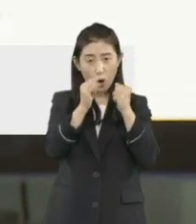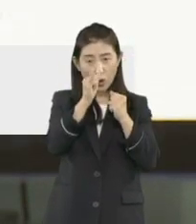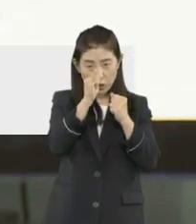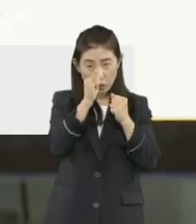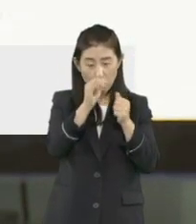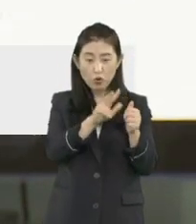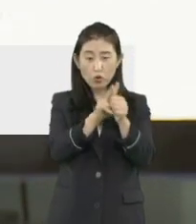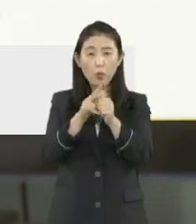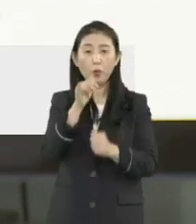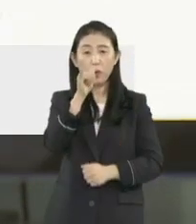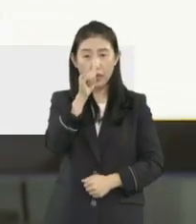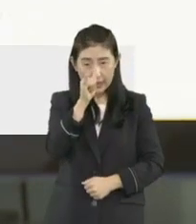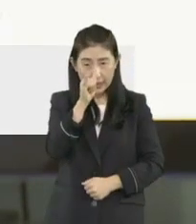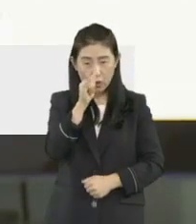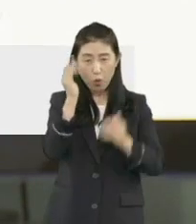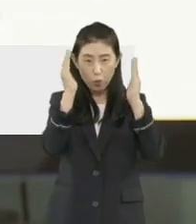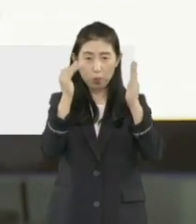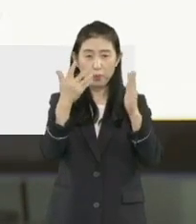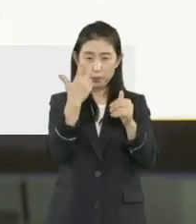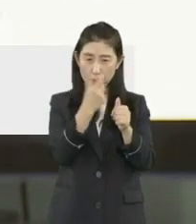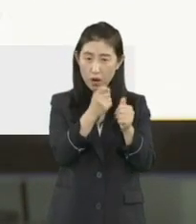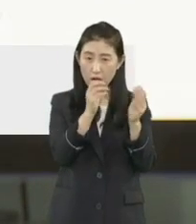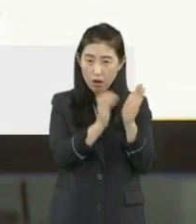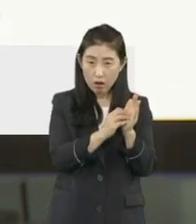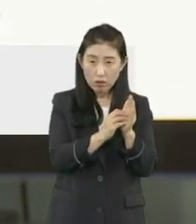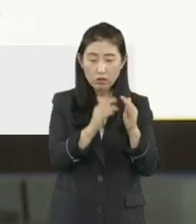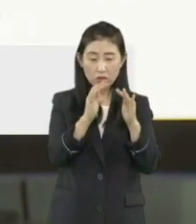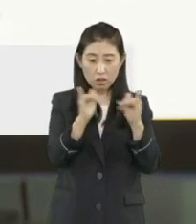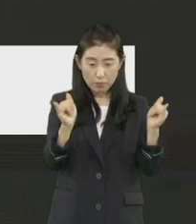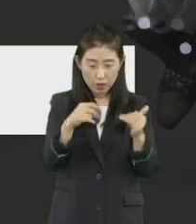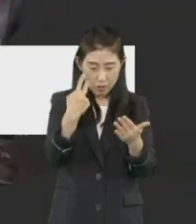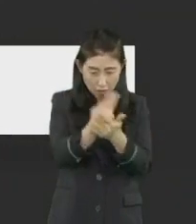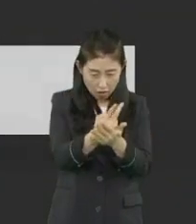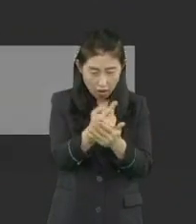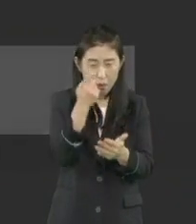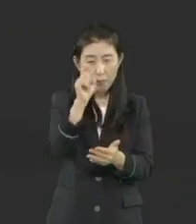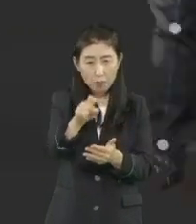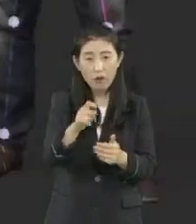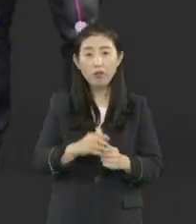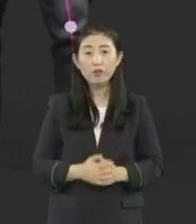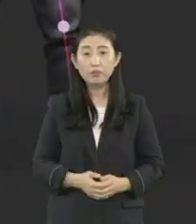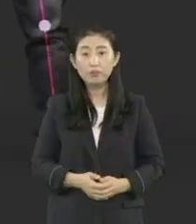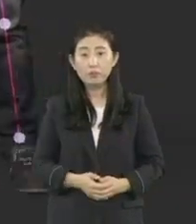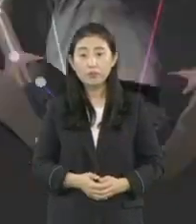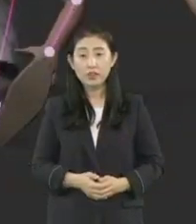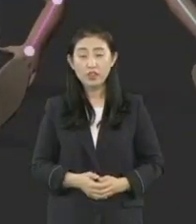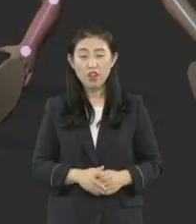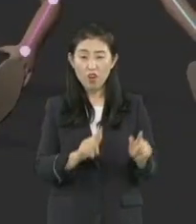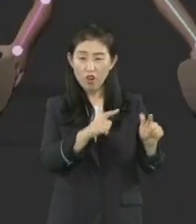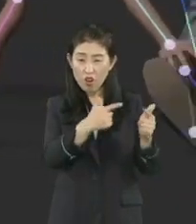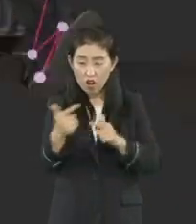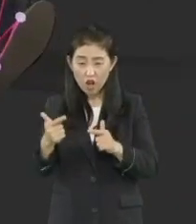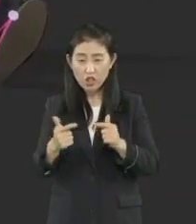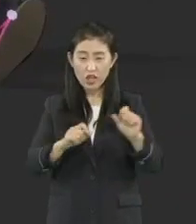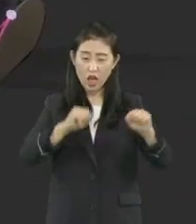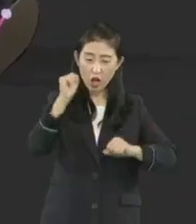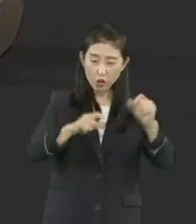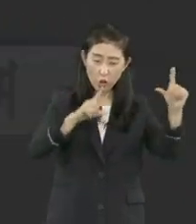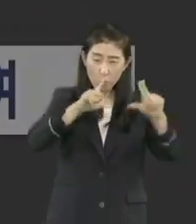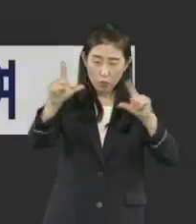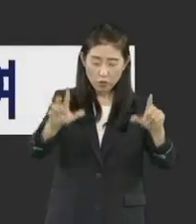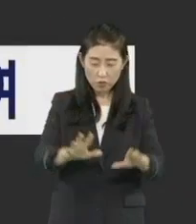데이터를 기반으로 저희 학습을 해서 쓰러진 사람을 탐지하고 있습니다. 9만 건의 방대한 이미지와 행동